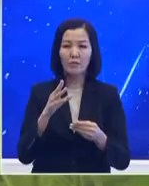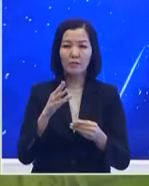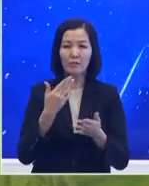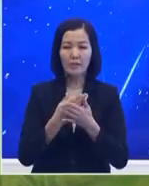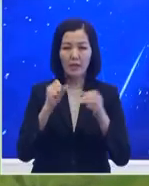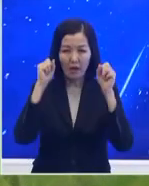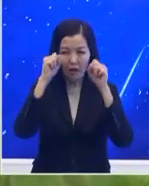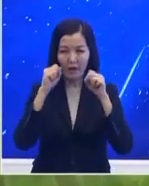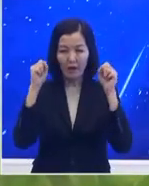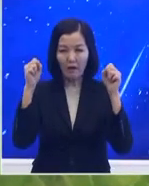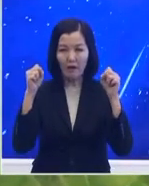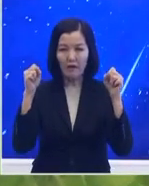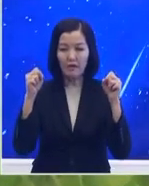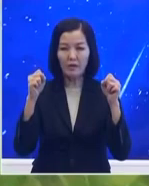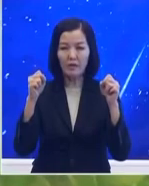қазір